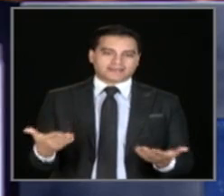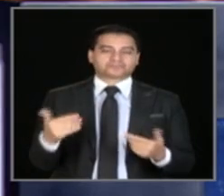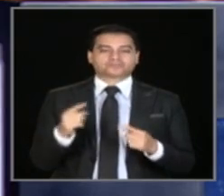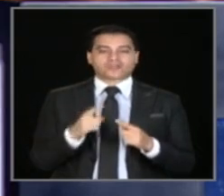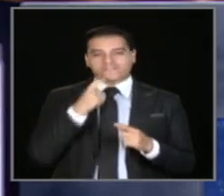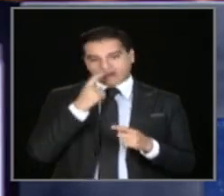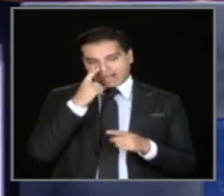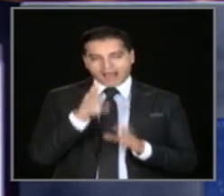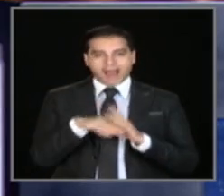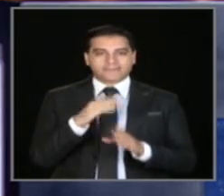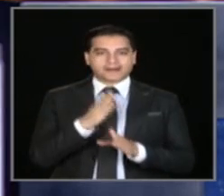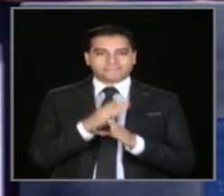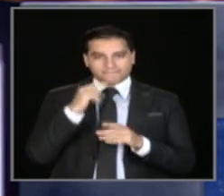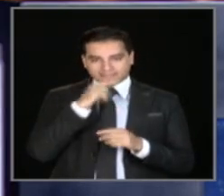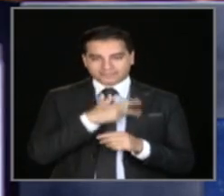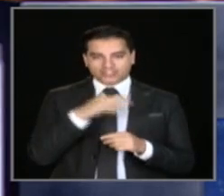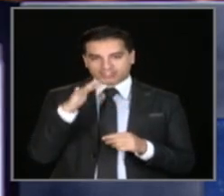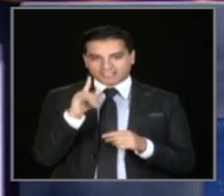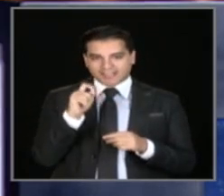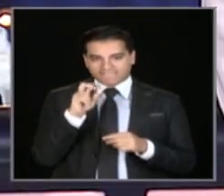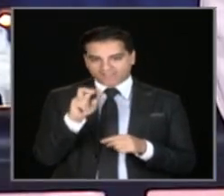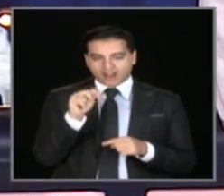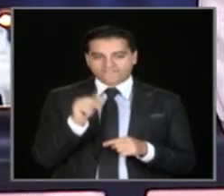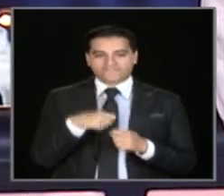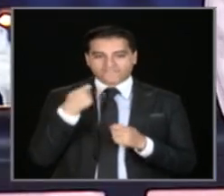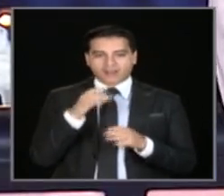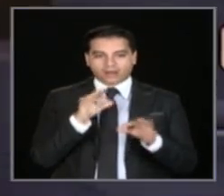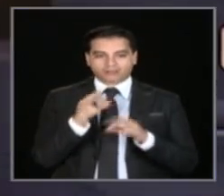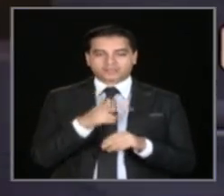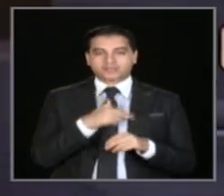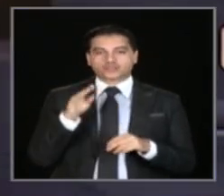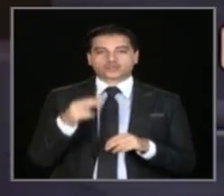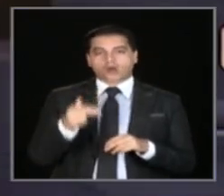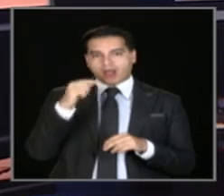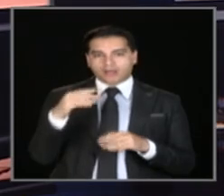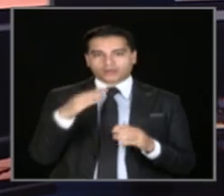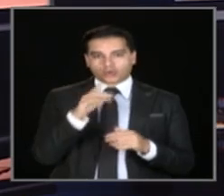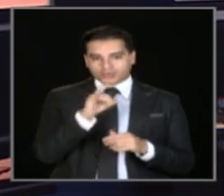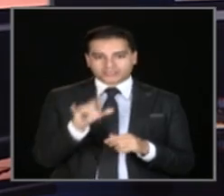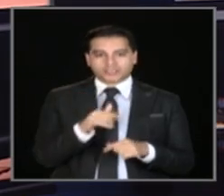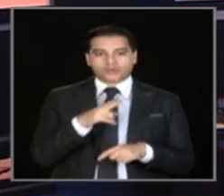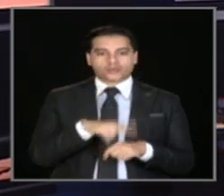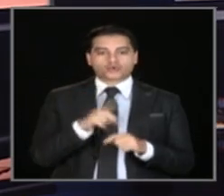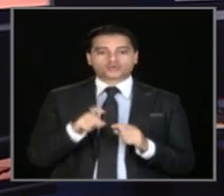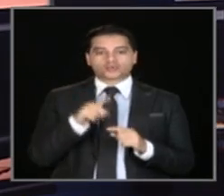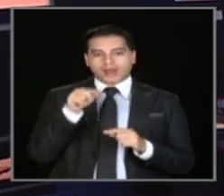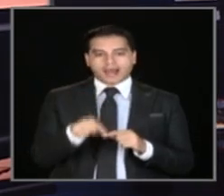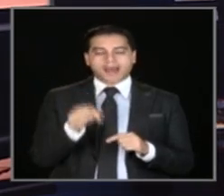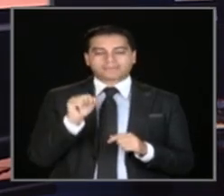بدور شريفة في فيلم الاختيار سعاد حسني. سؤال الحائر لمصطفى